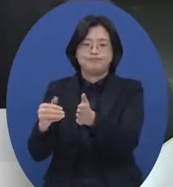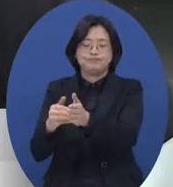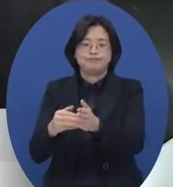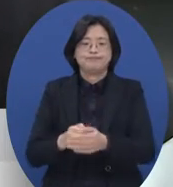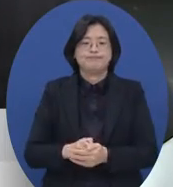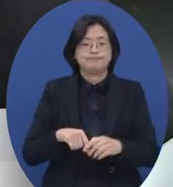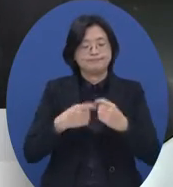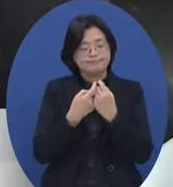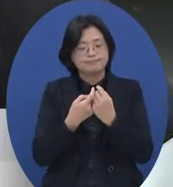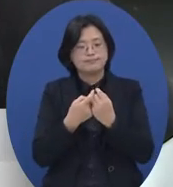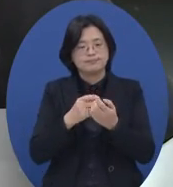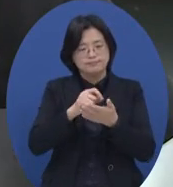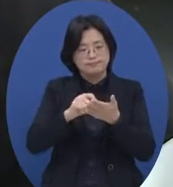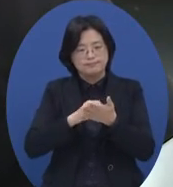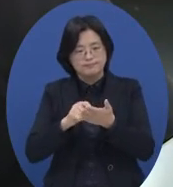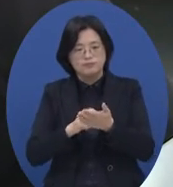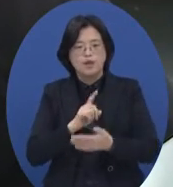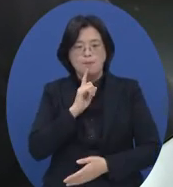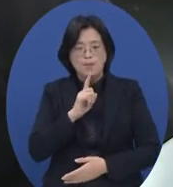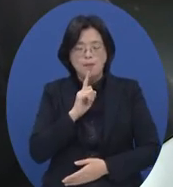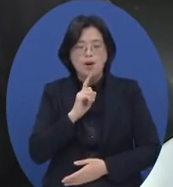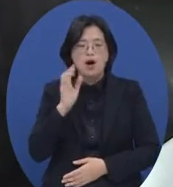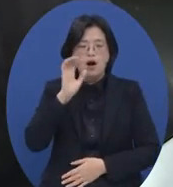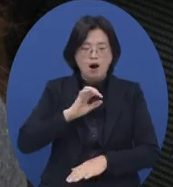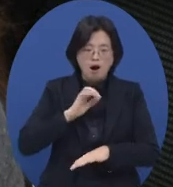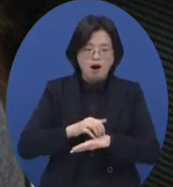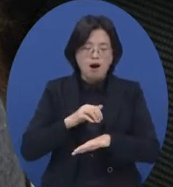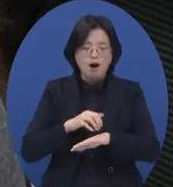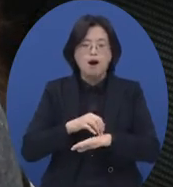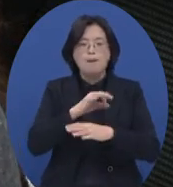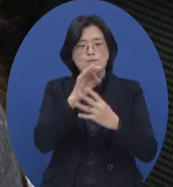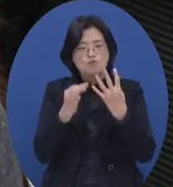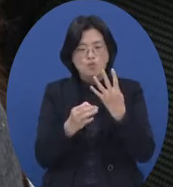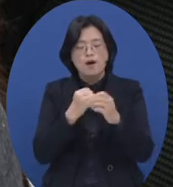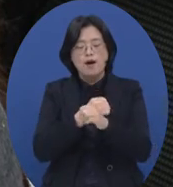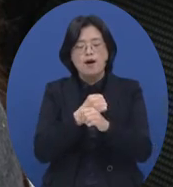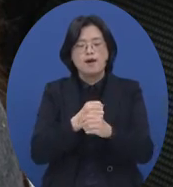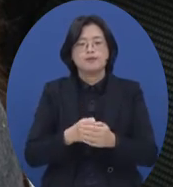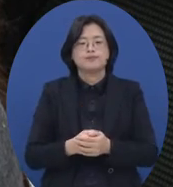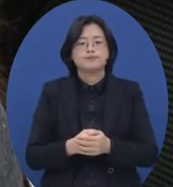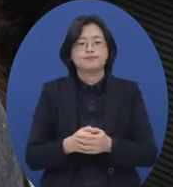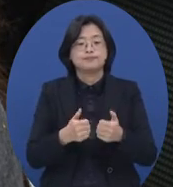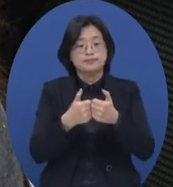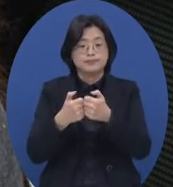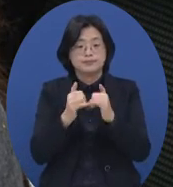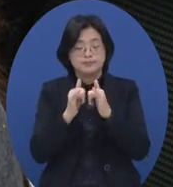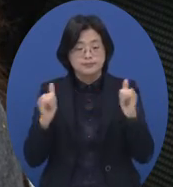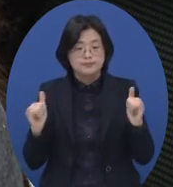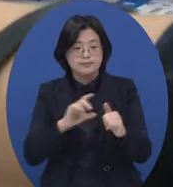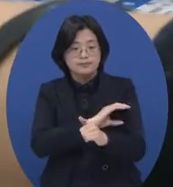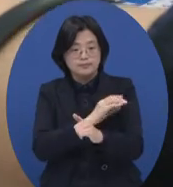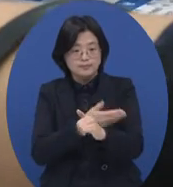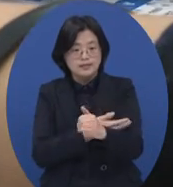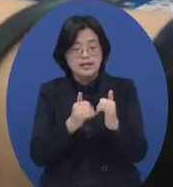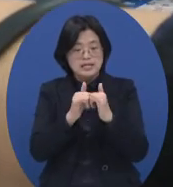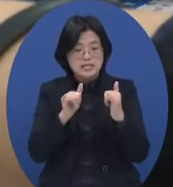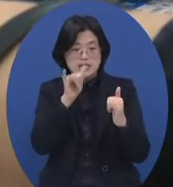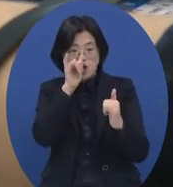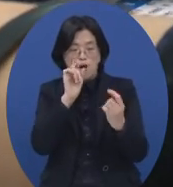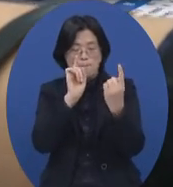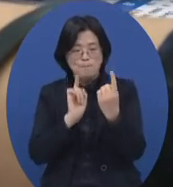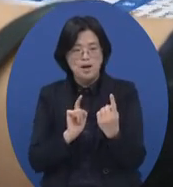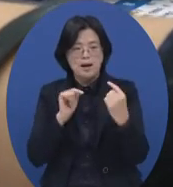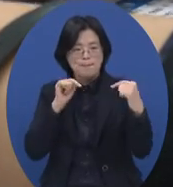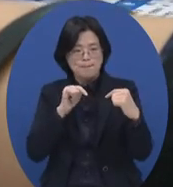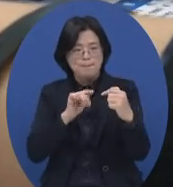자기소개서 컨설팅 과 스피치 교육 등 다양한 프로그램은 물론 취업 상담사 자격을 갖춘 매니저의 일대일 관리가